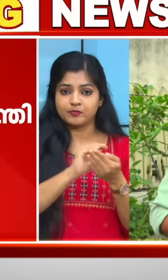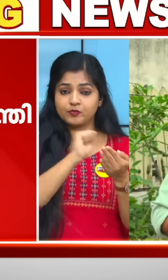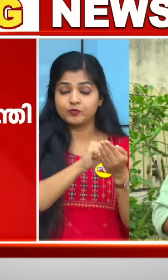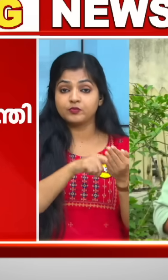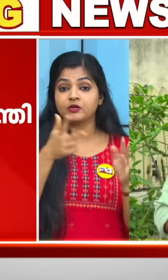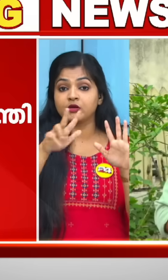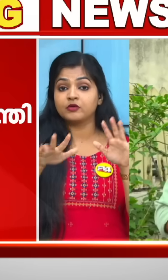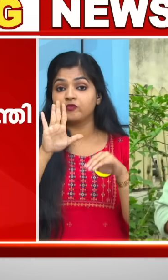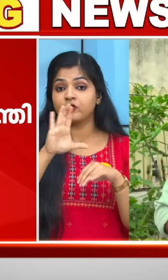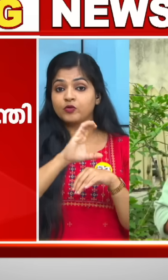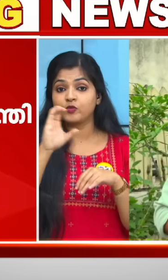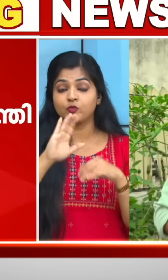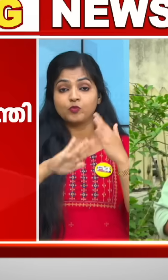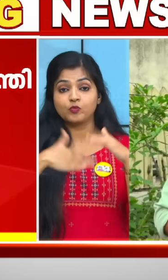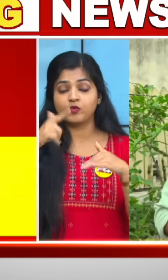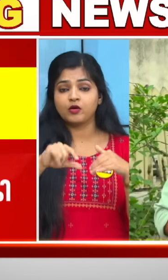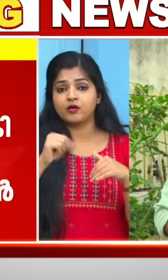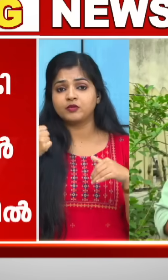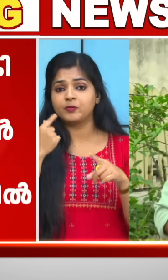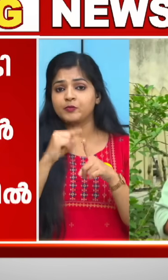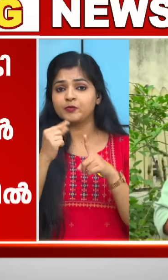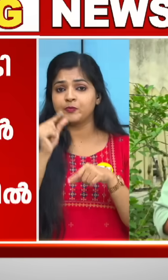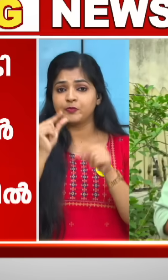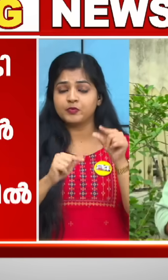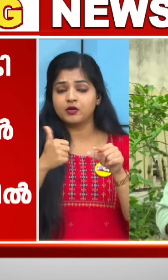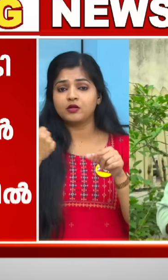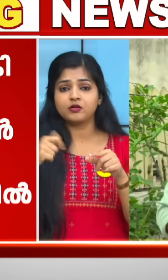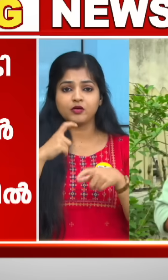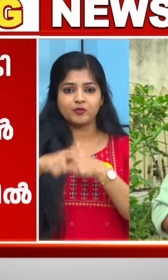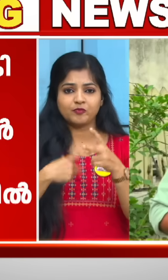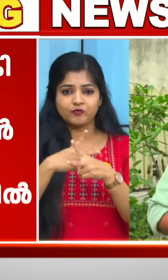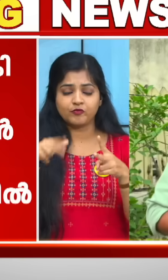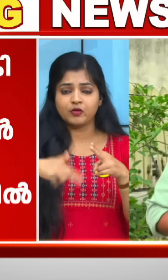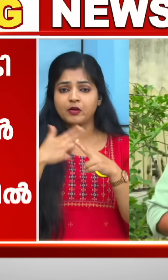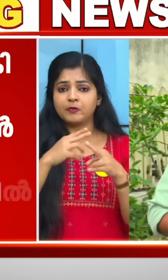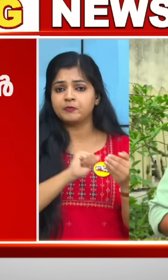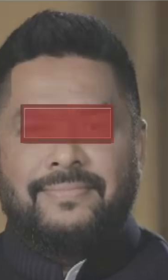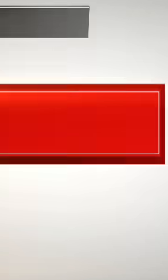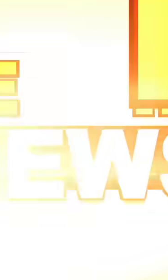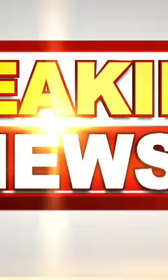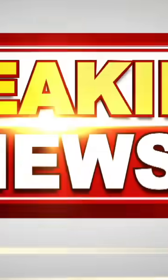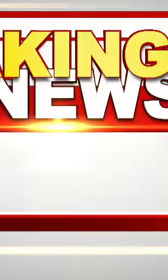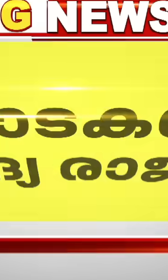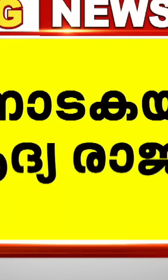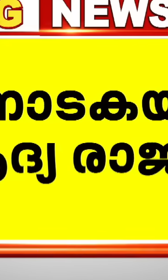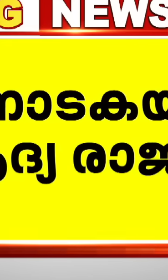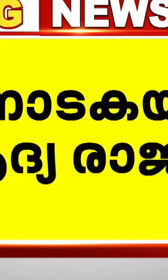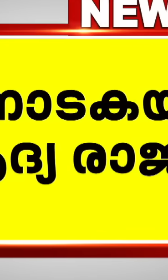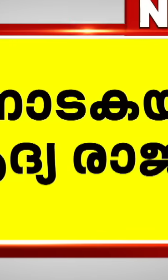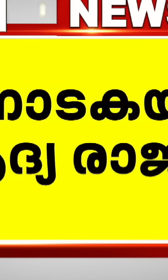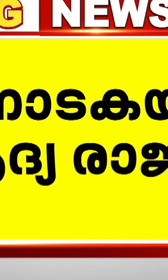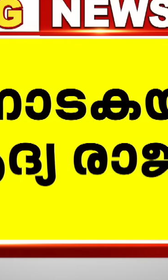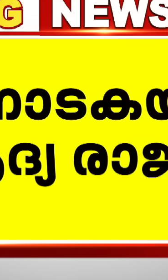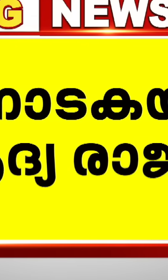കോടിയിലധികം രൂപ മറ്റു സ്വകാര്യ വ്യക്തികളുടെയും മറ്റു ചില സ്ഥാപനങ്ങളിലേക്കും അക്കൗണ്ടിലേക്ക് അയച്ചു എന്നതാണ് കണ്ടെത്തൽ ആദ്യത്തിൽ ആദ്യത്തിൽ